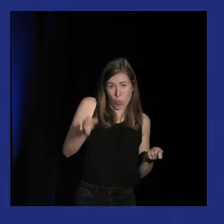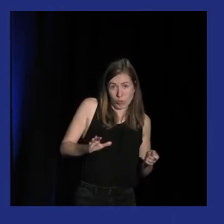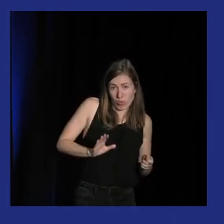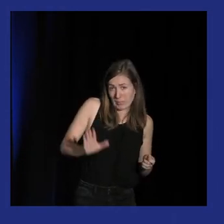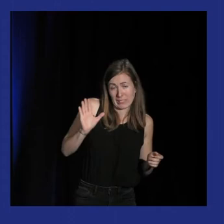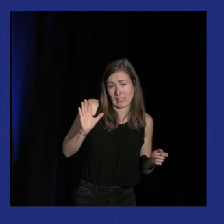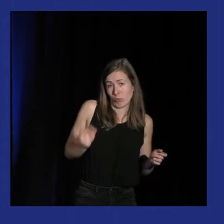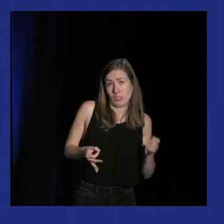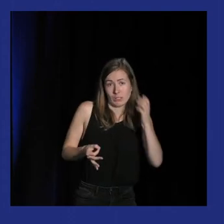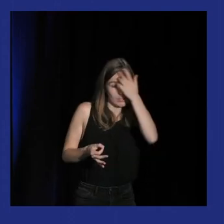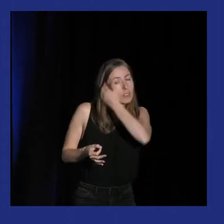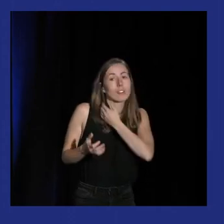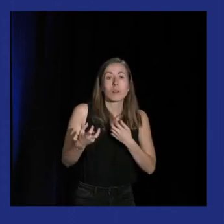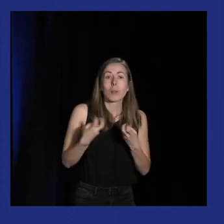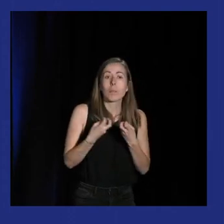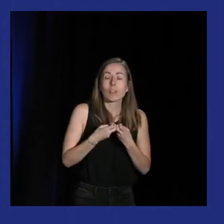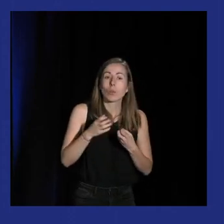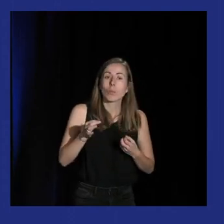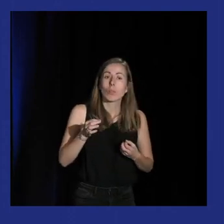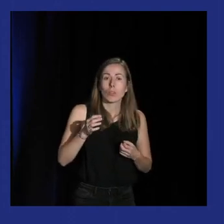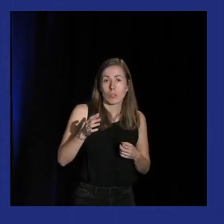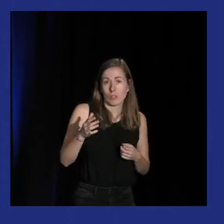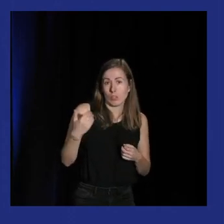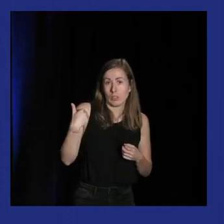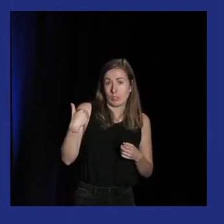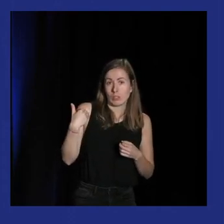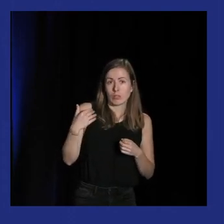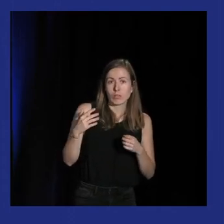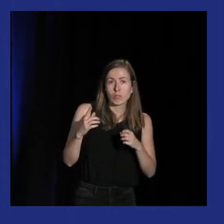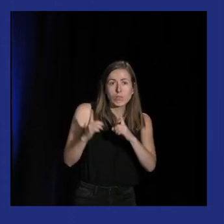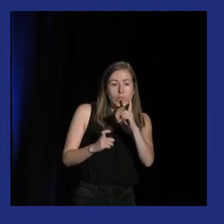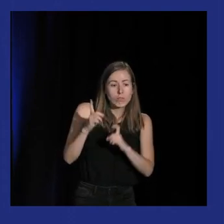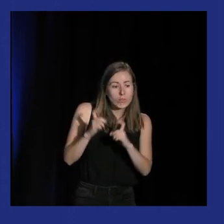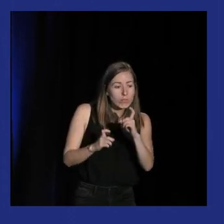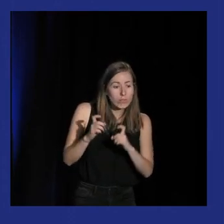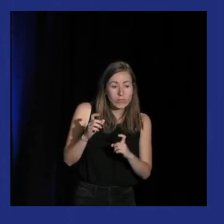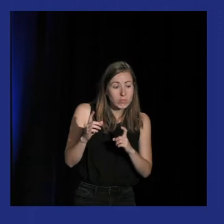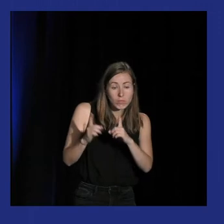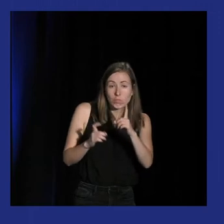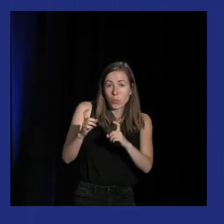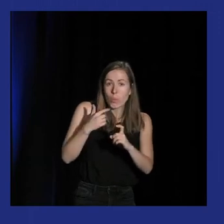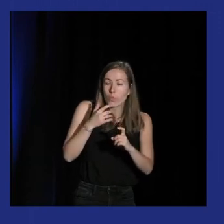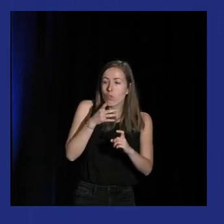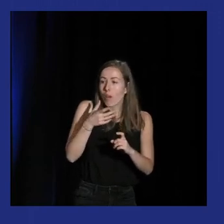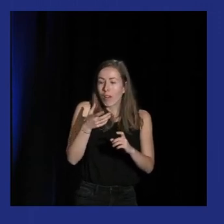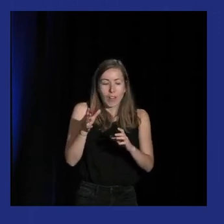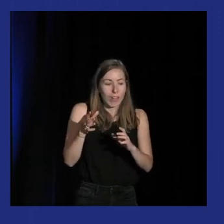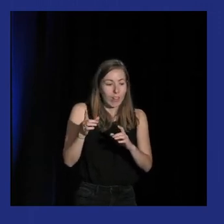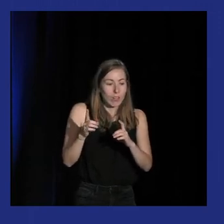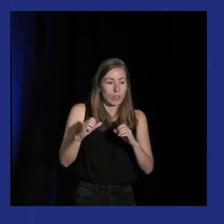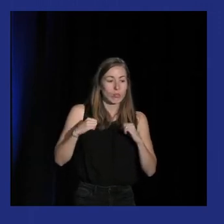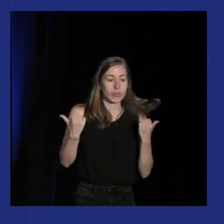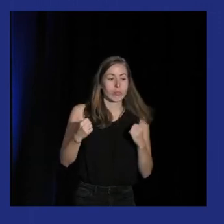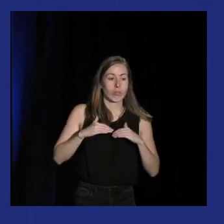du morceau du Wu-Tang avec sur Steven donc c'est le combat contre conchreider sans vous spoiler mais je pense que voilà